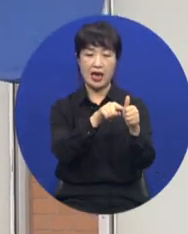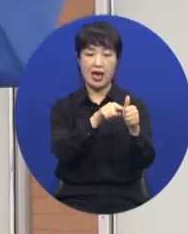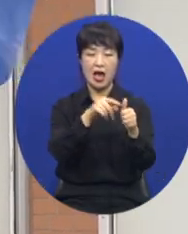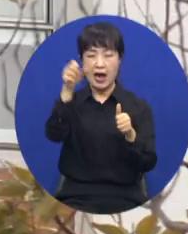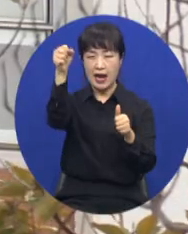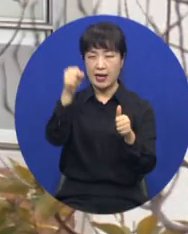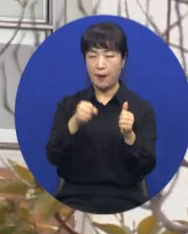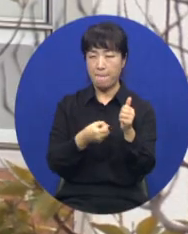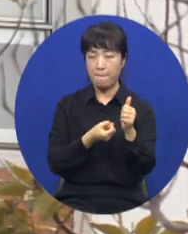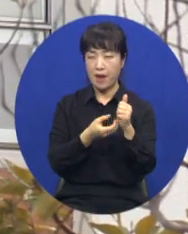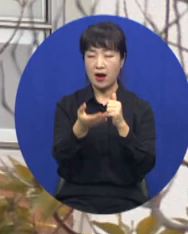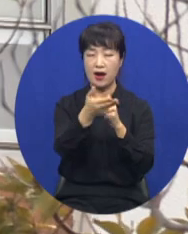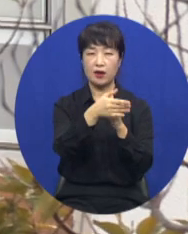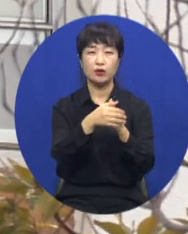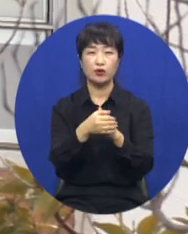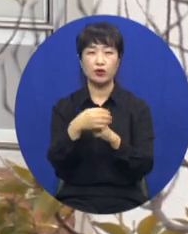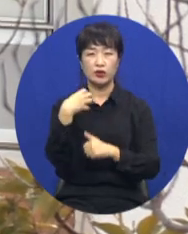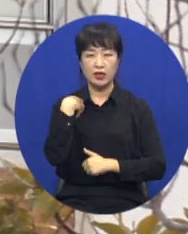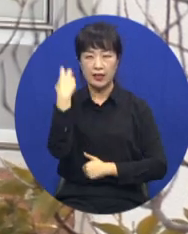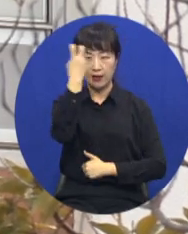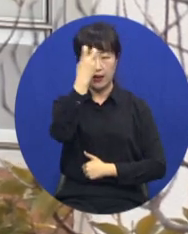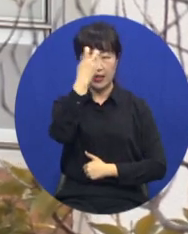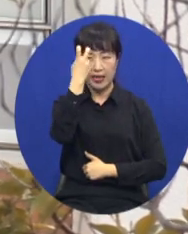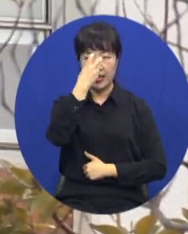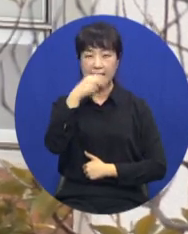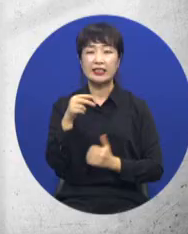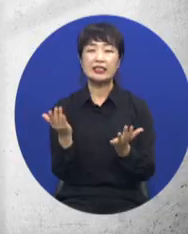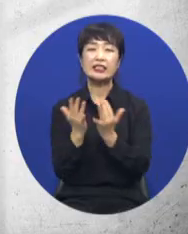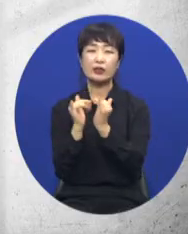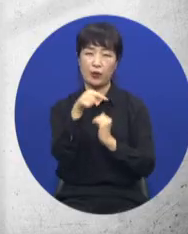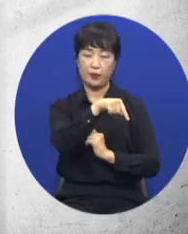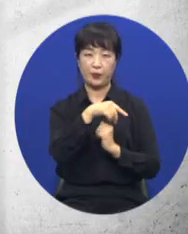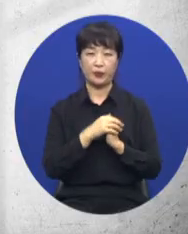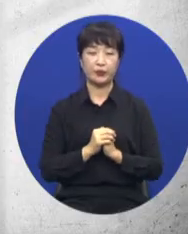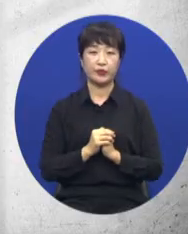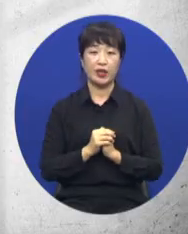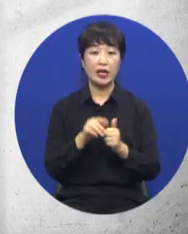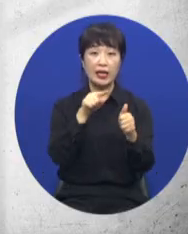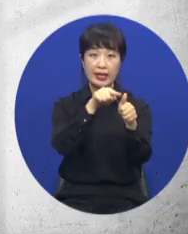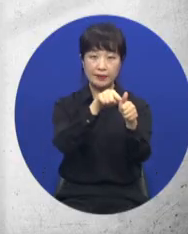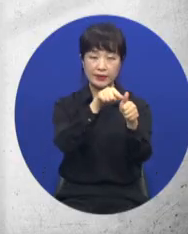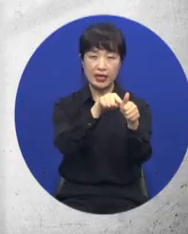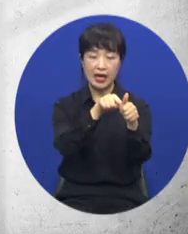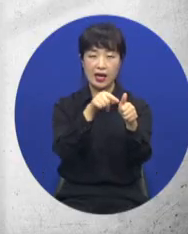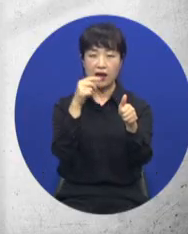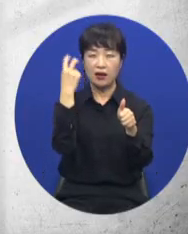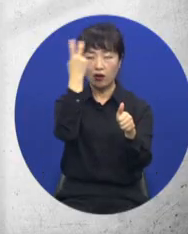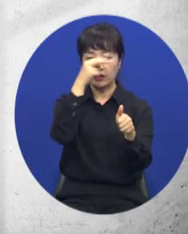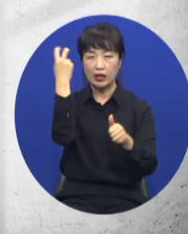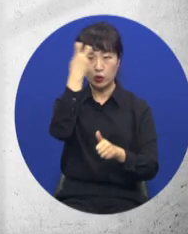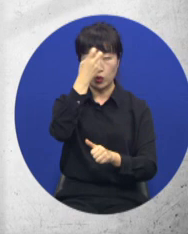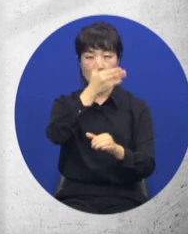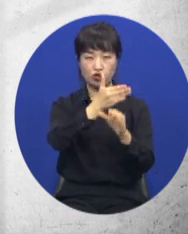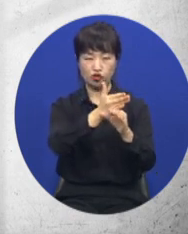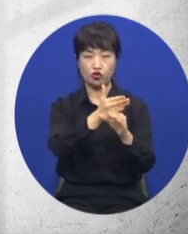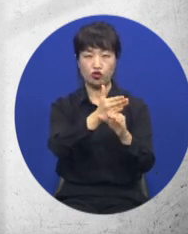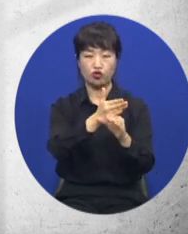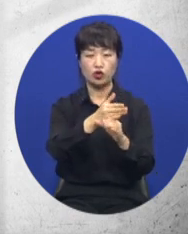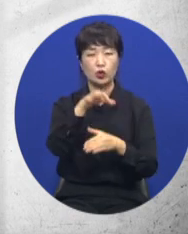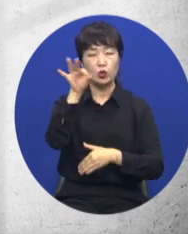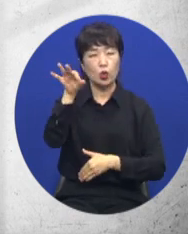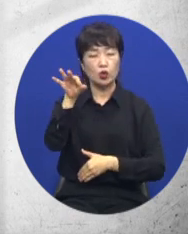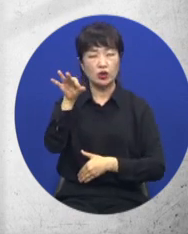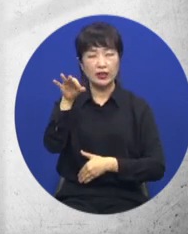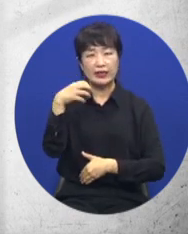고객을 유치하고 관리하는 에이전트로 전해졌습니다. 이 남성은 경찰 조사에서 자금